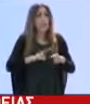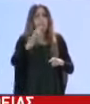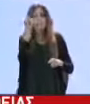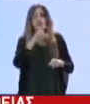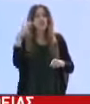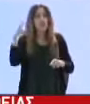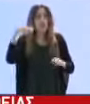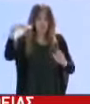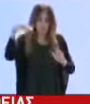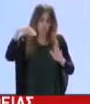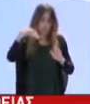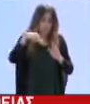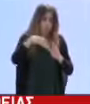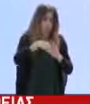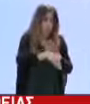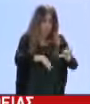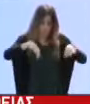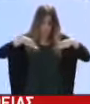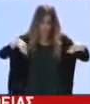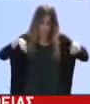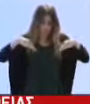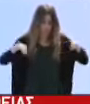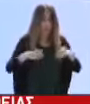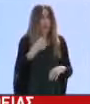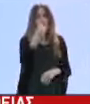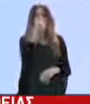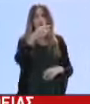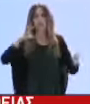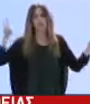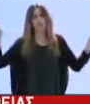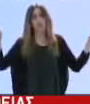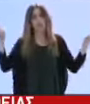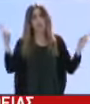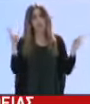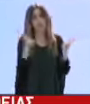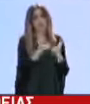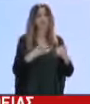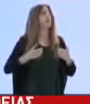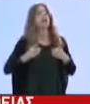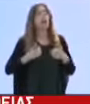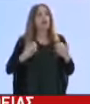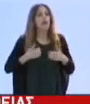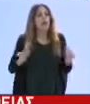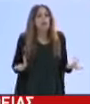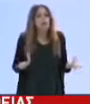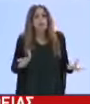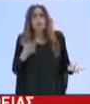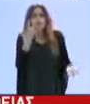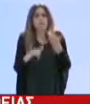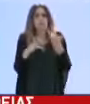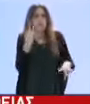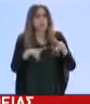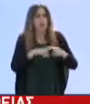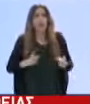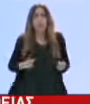συνέχεια. Η πίτα της οικονομίας συρρυκνώνεται. Οι νέοι ψάχνουν να φύγουν από τη χώρα.